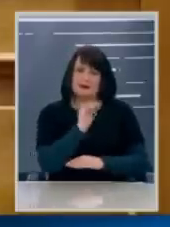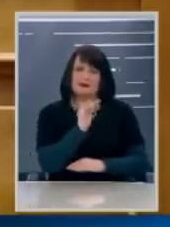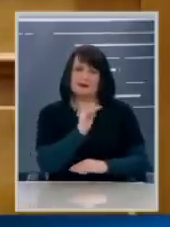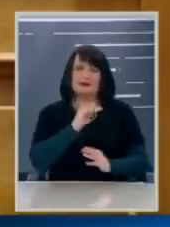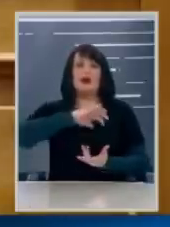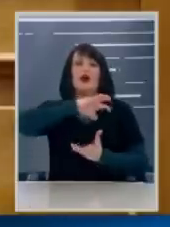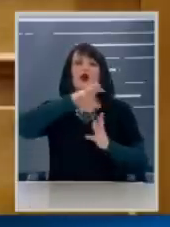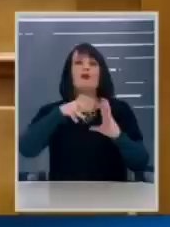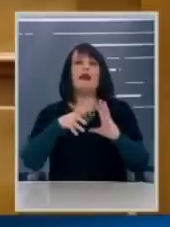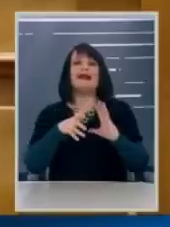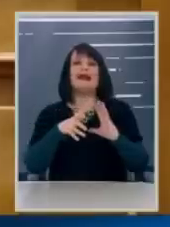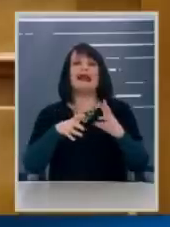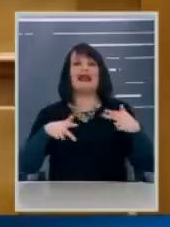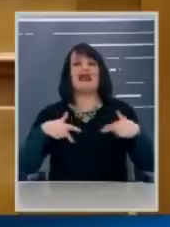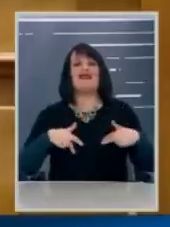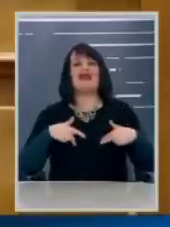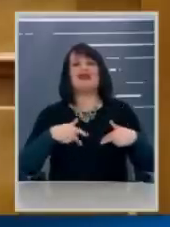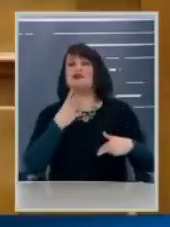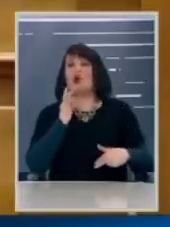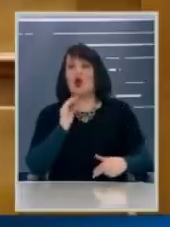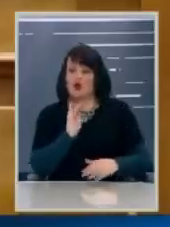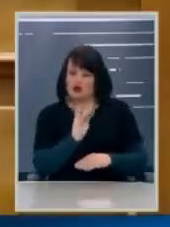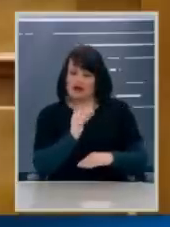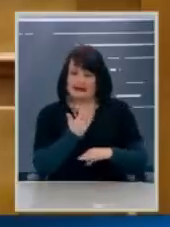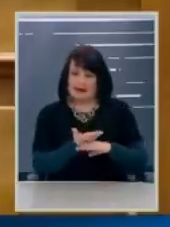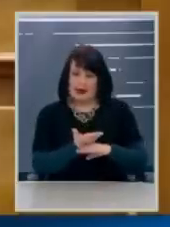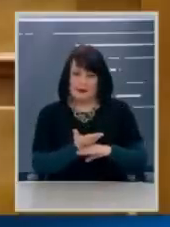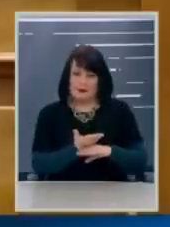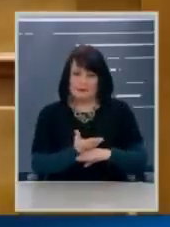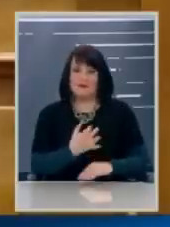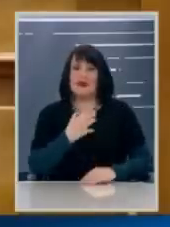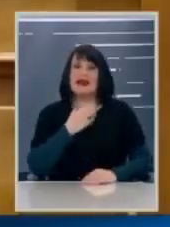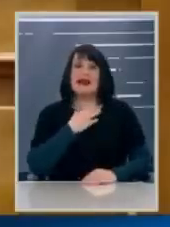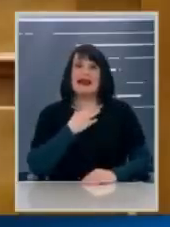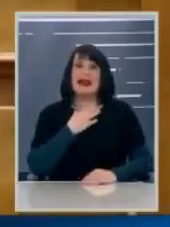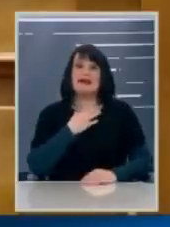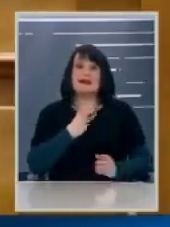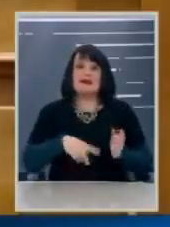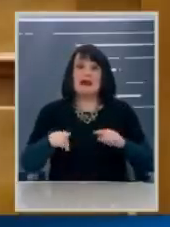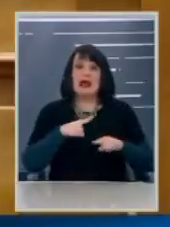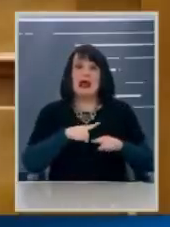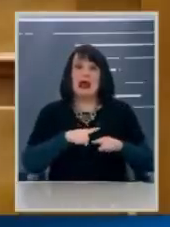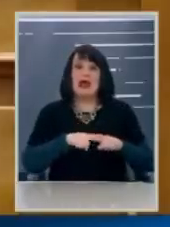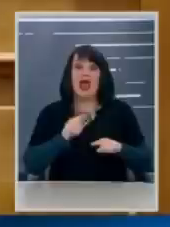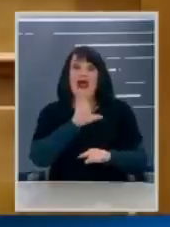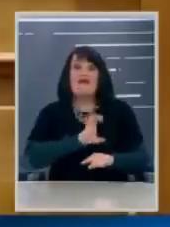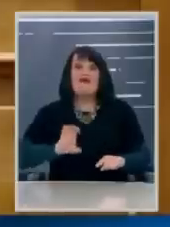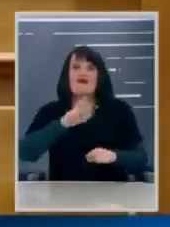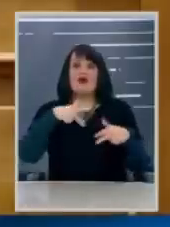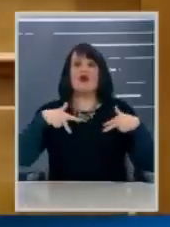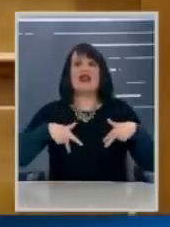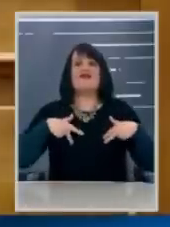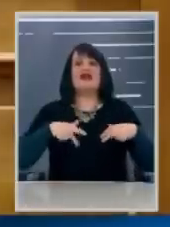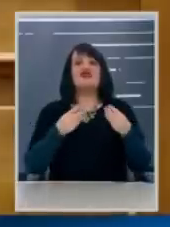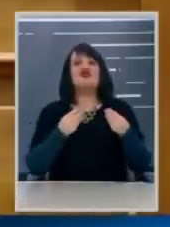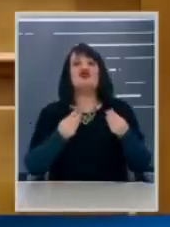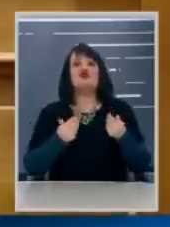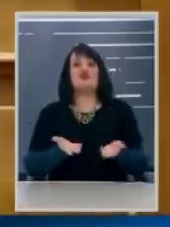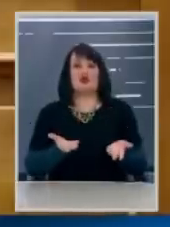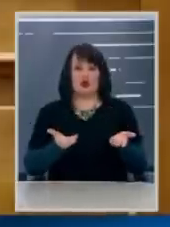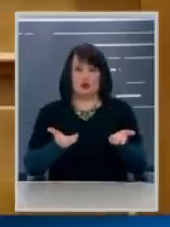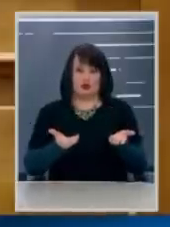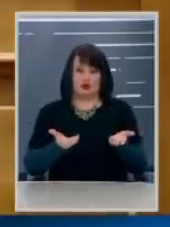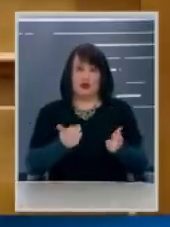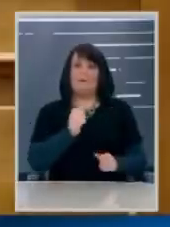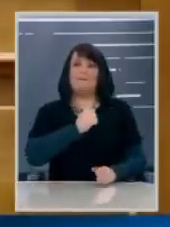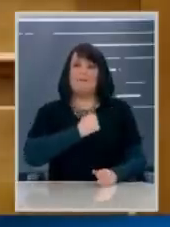οικουμενική κυβέρνηση. Θα σας πω γιατί εισηγούμε. Γιατί χρειάζεται στην Ελλάδα μια ευρωπαϊκή κυβέρνηση που πιστεύει στην